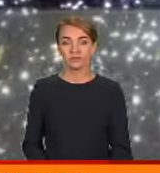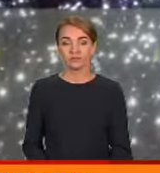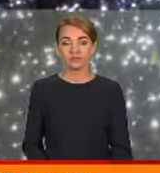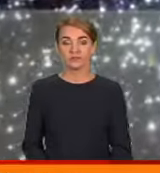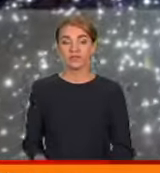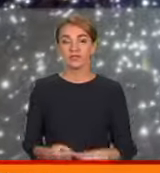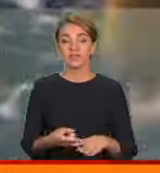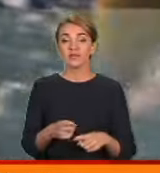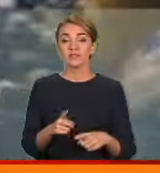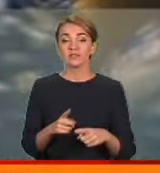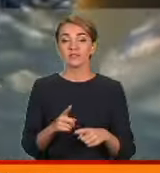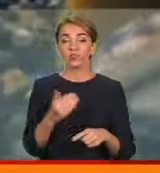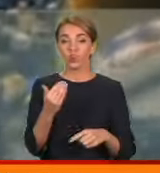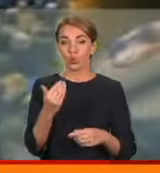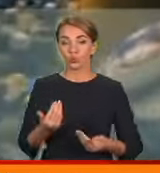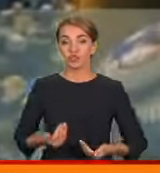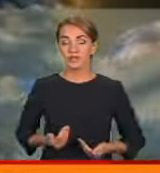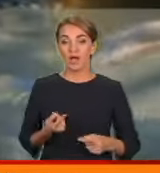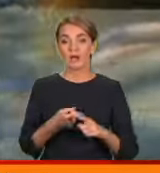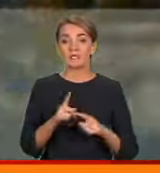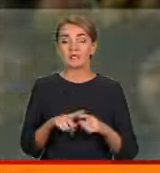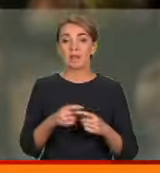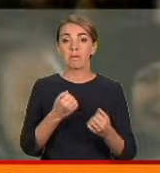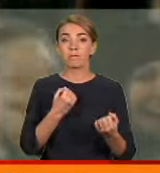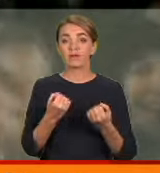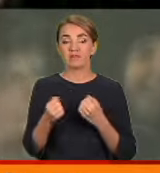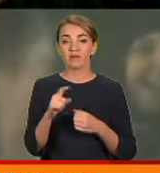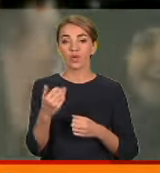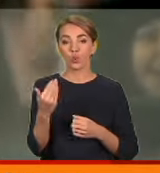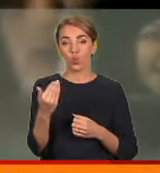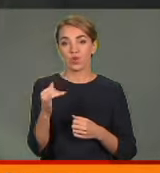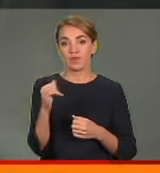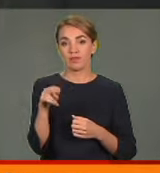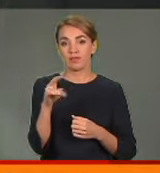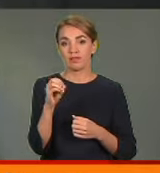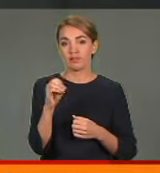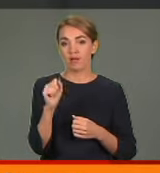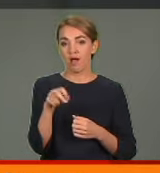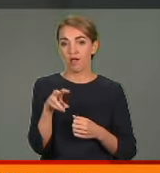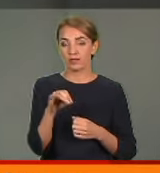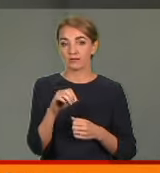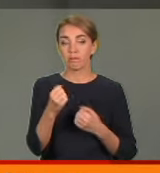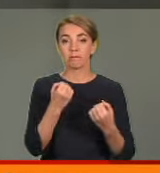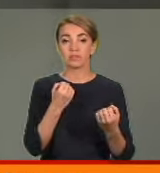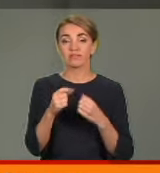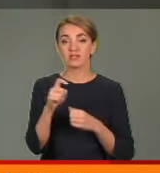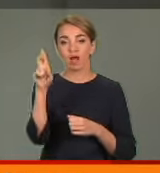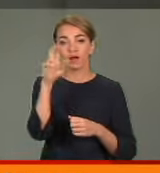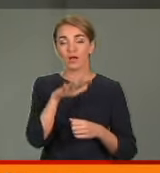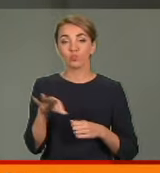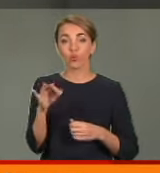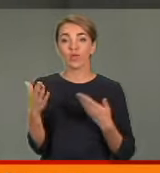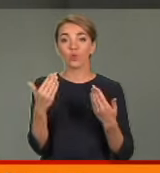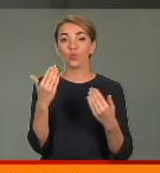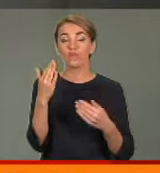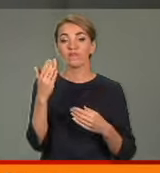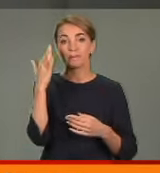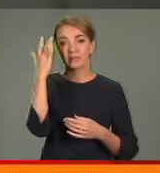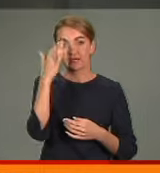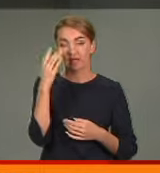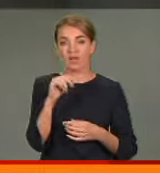Це його життя, це битва. Битва за його ідеали, битва за країну, про яку він мріяв,